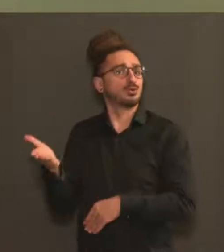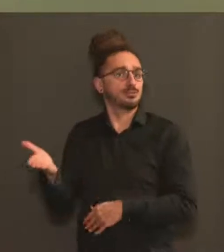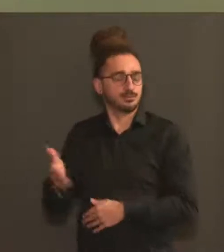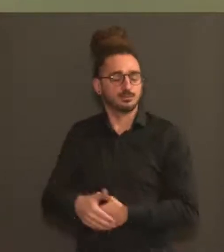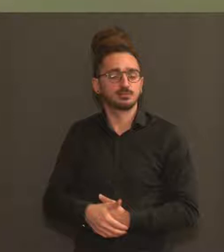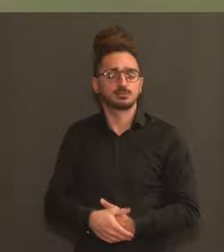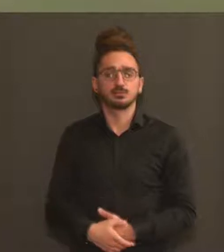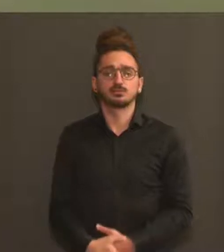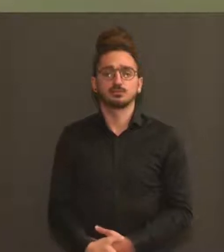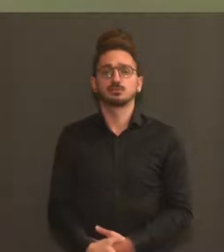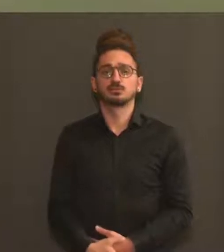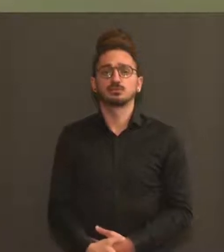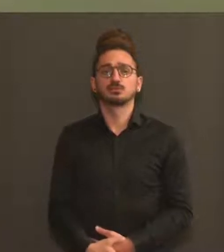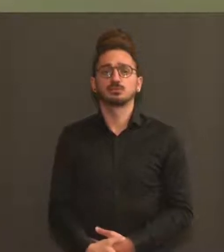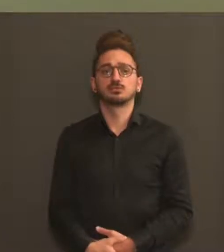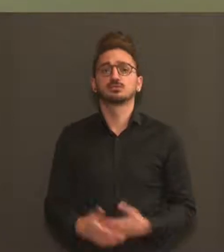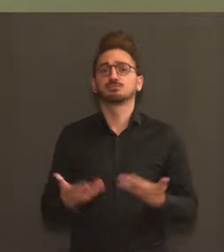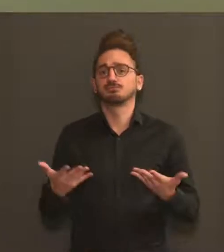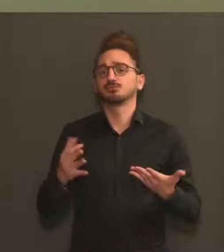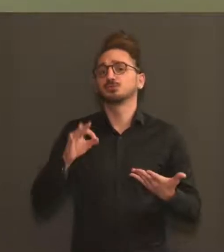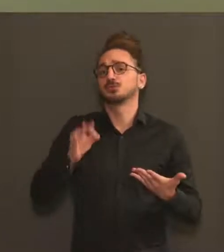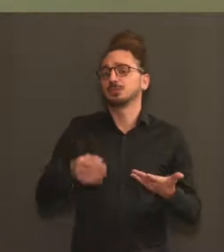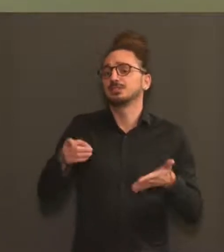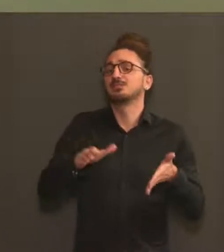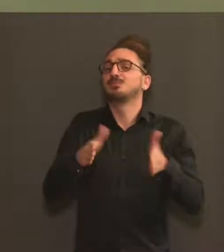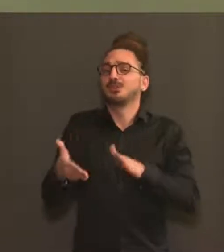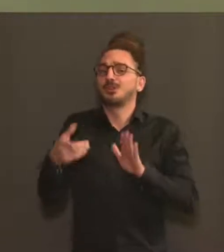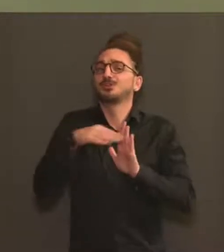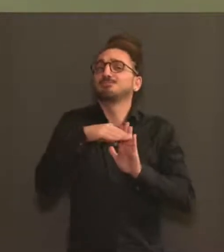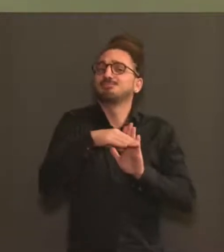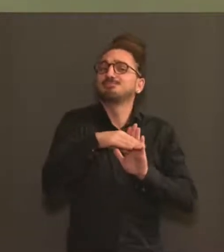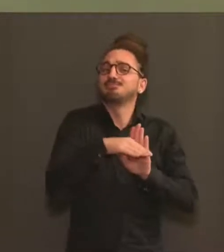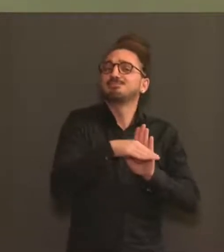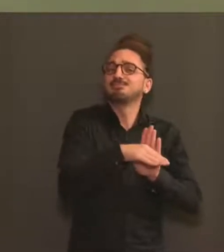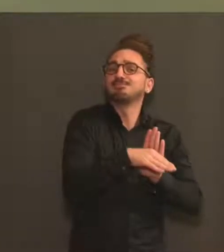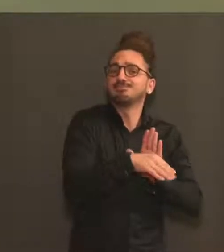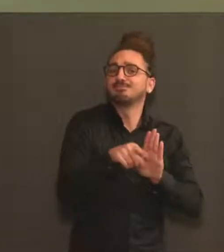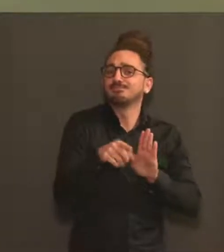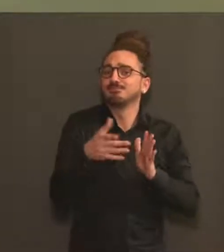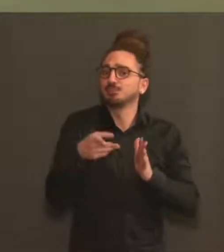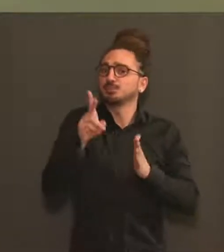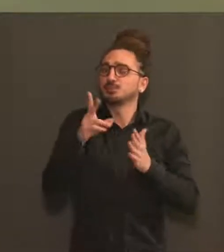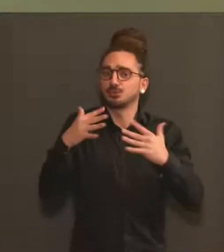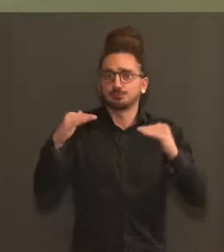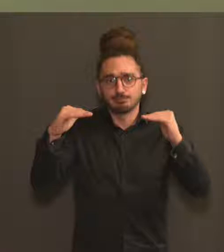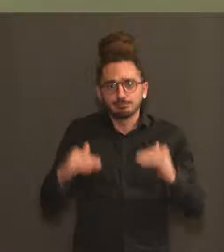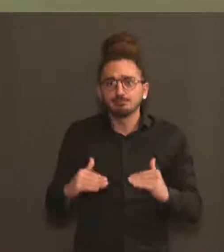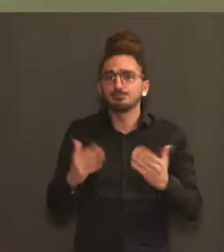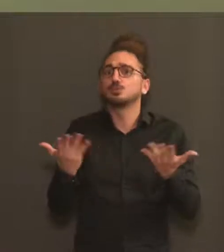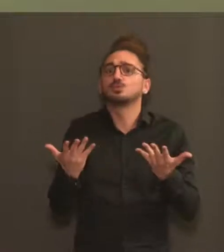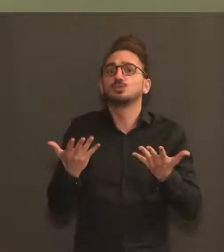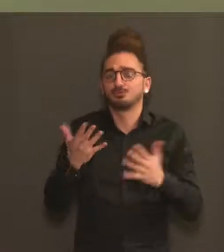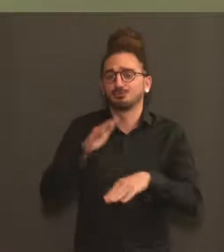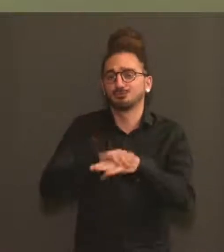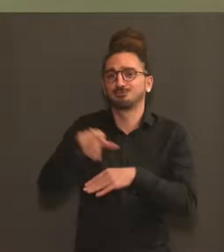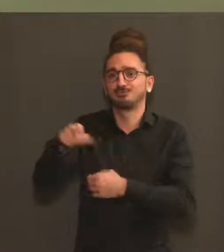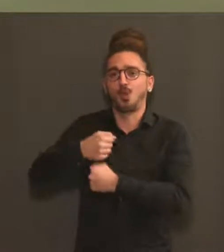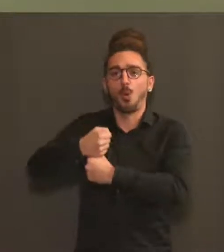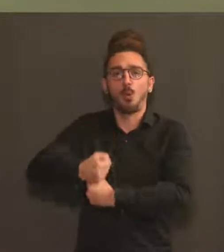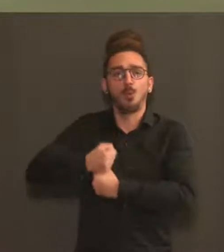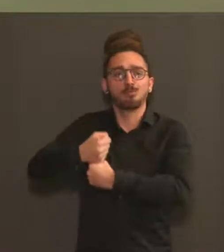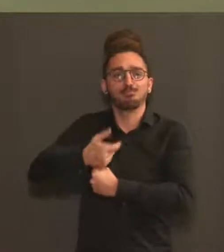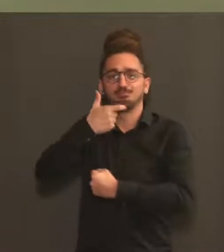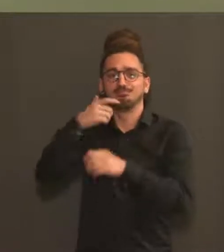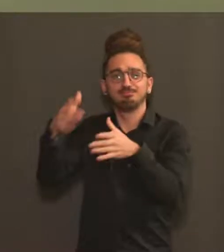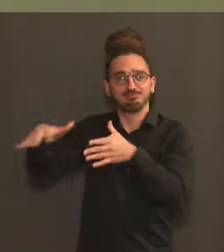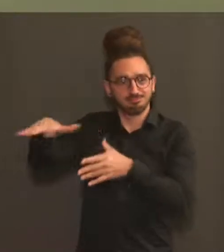récemment, est particulièrement marquée au niveau des maisons de repos et de soins où les décès ont diminué de